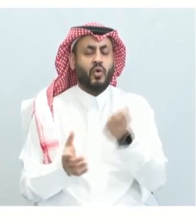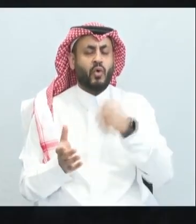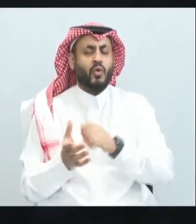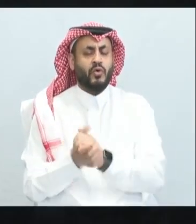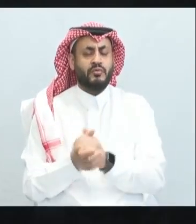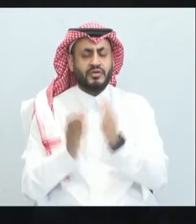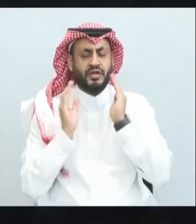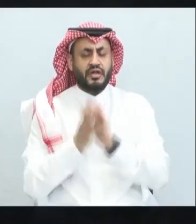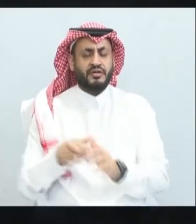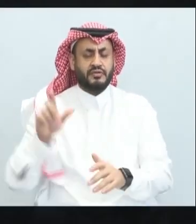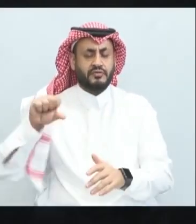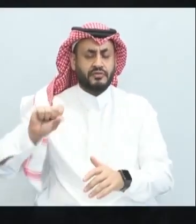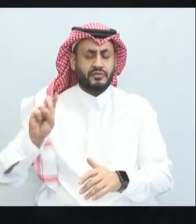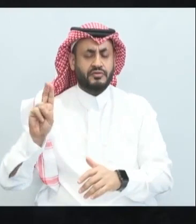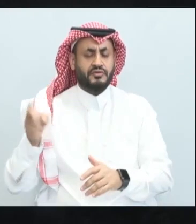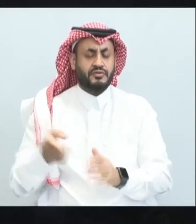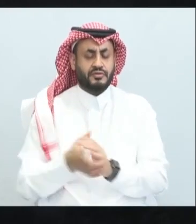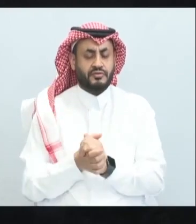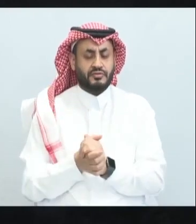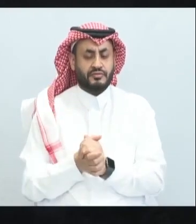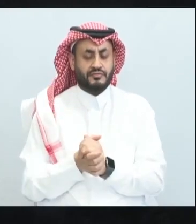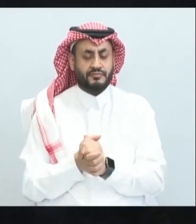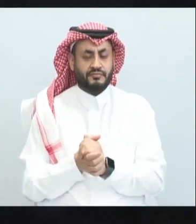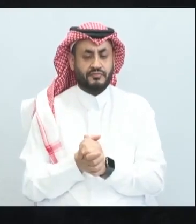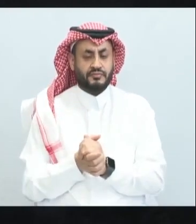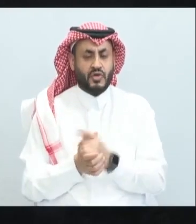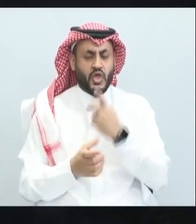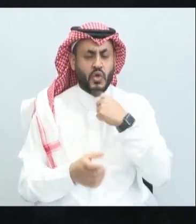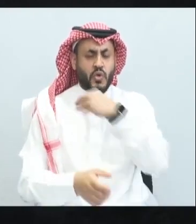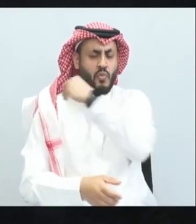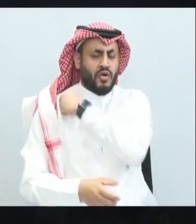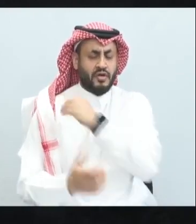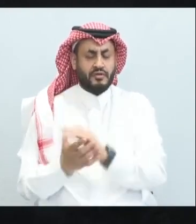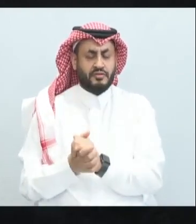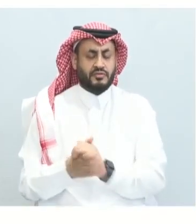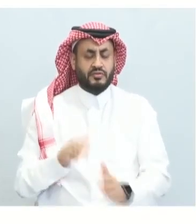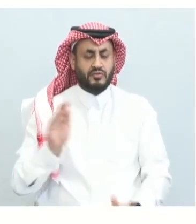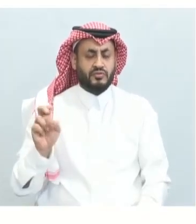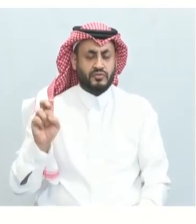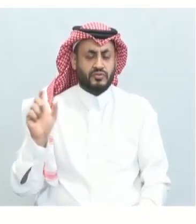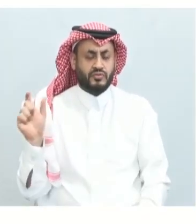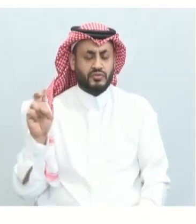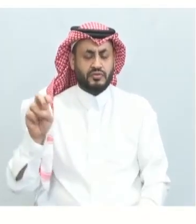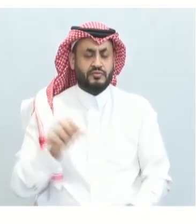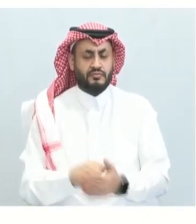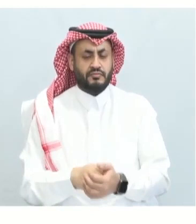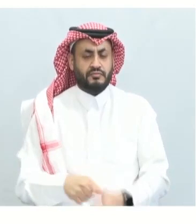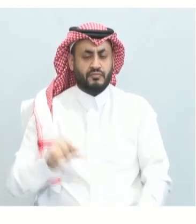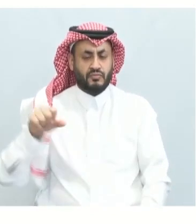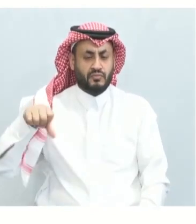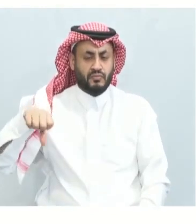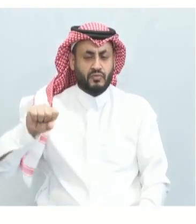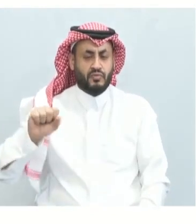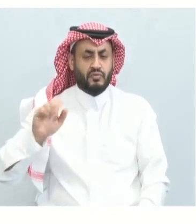الوتر كما موضح عندكم في الكتاب حكمها سنه مؤكده بمعنى انها